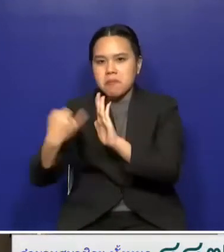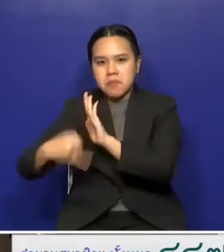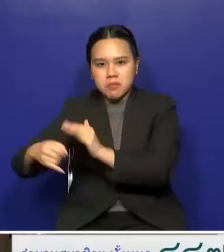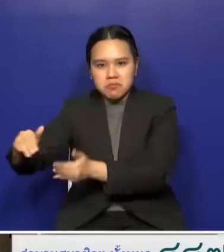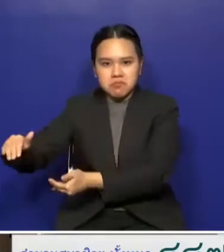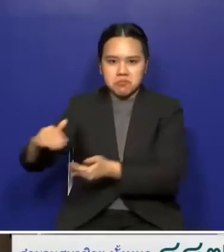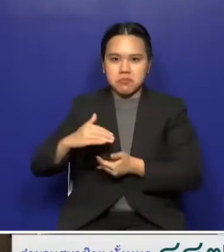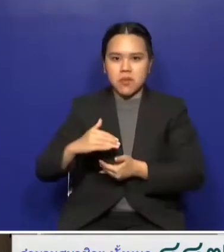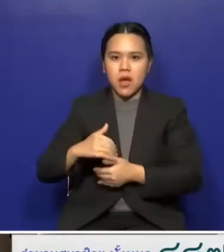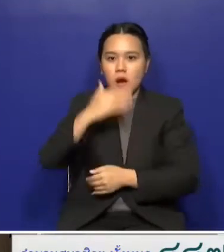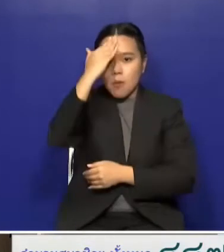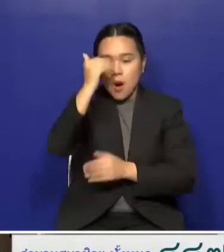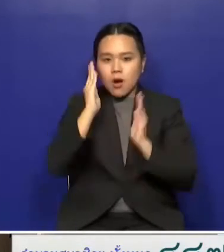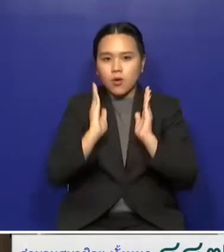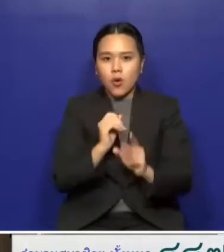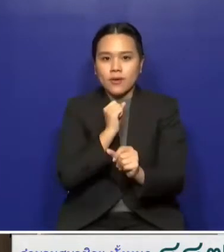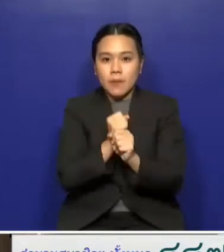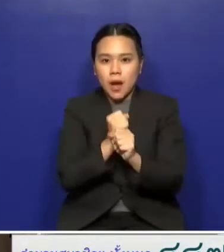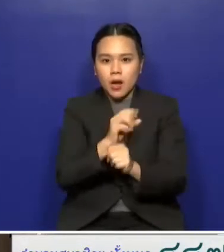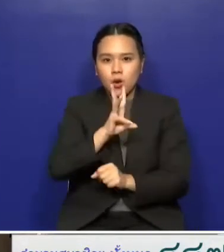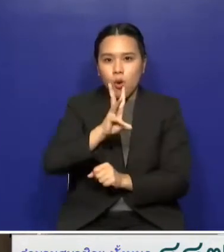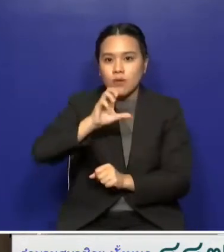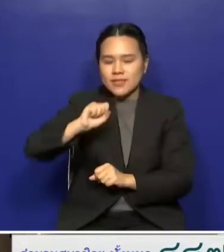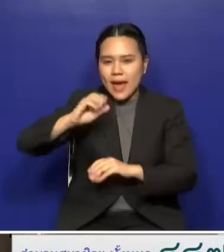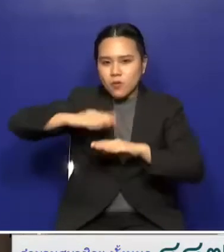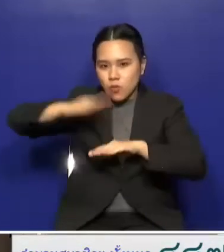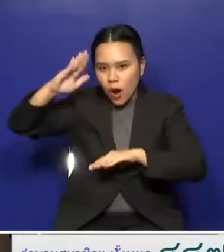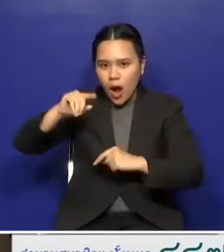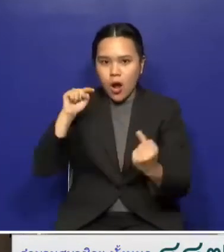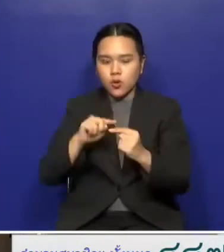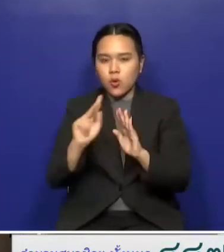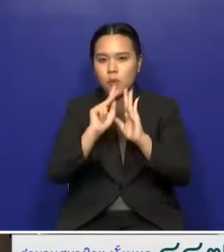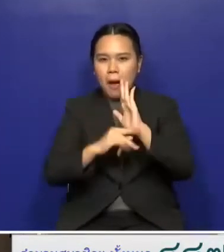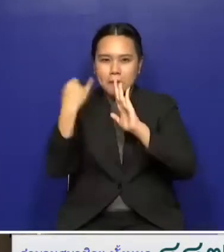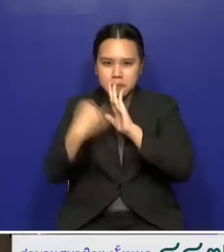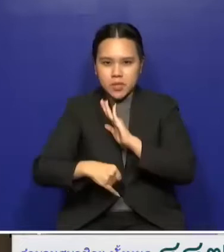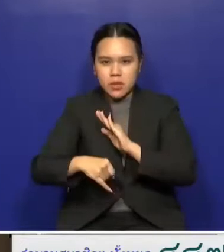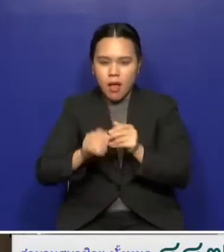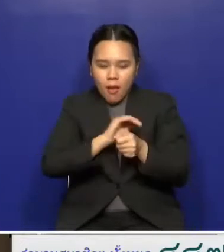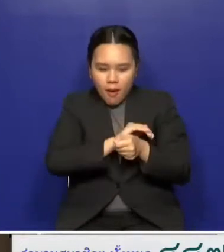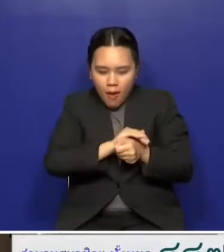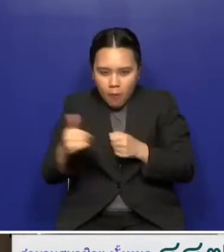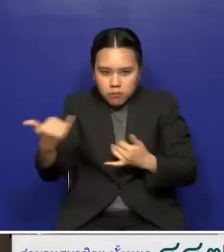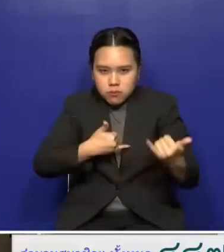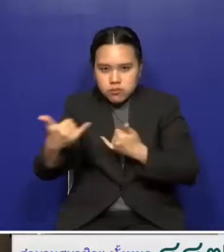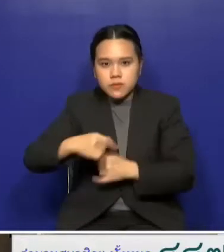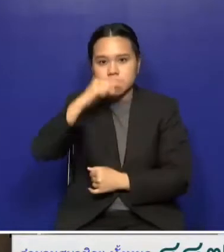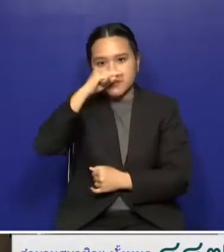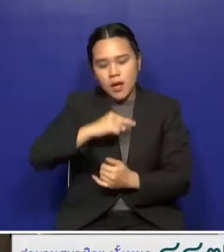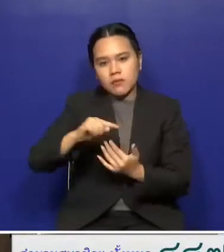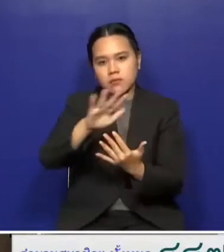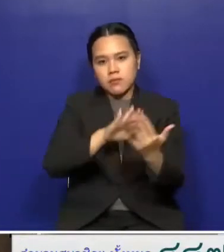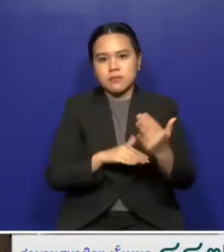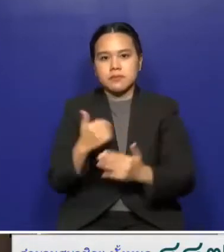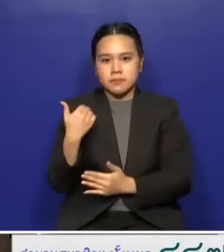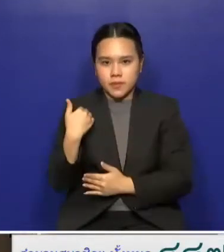า 600,000 คนหลุดจากระบบการจ้างงานถูกกฎหมายช่วงโควิดในการแพร่เชื้อโรคในการ